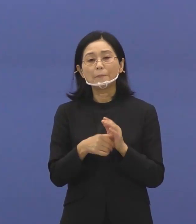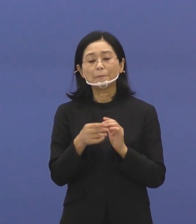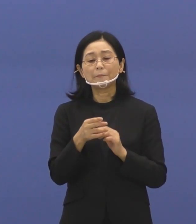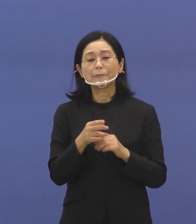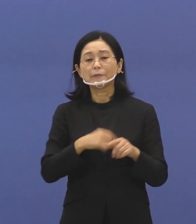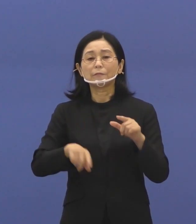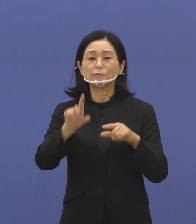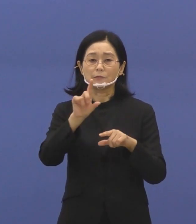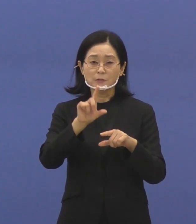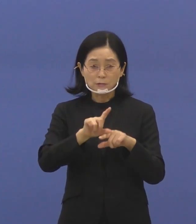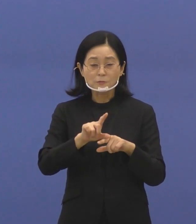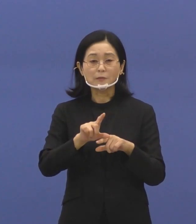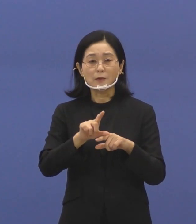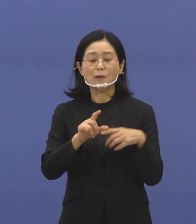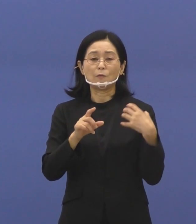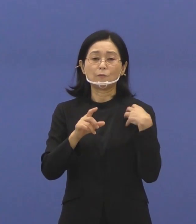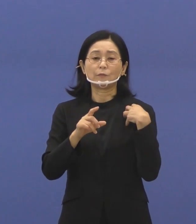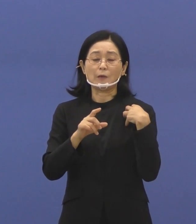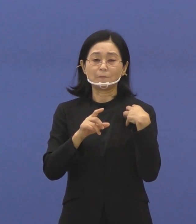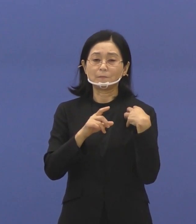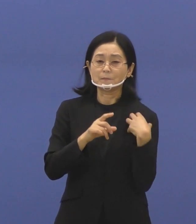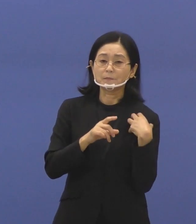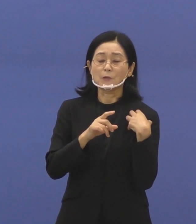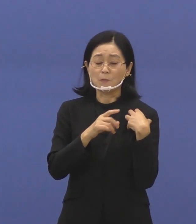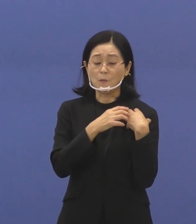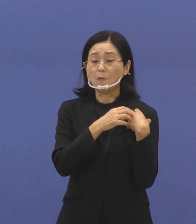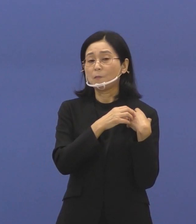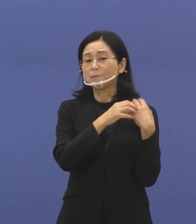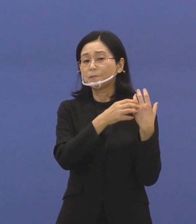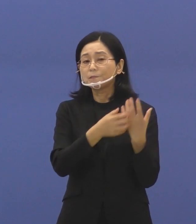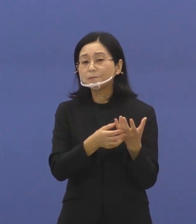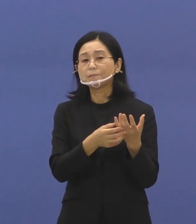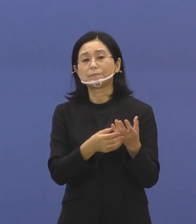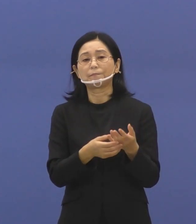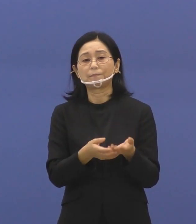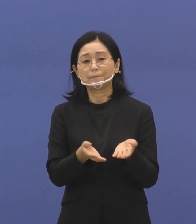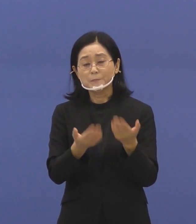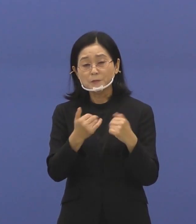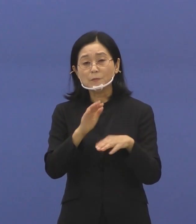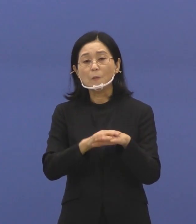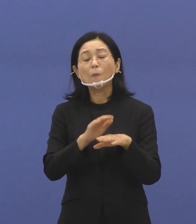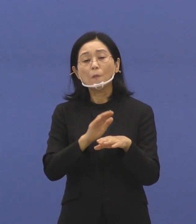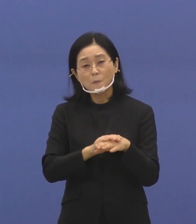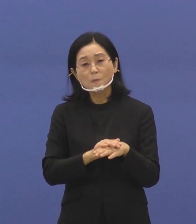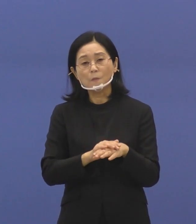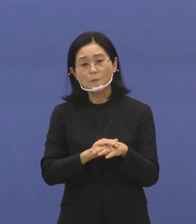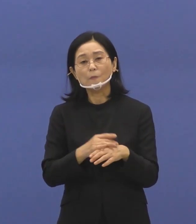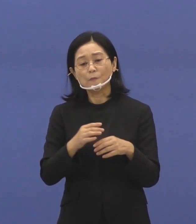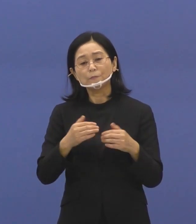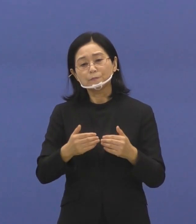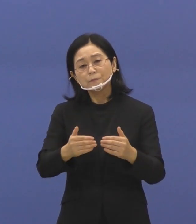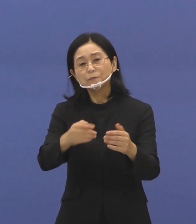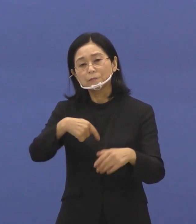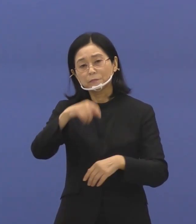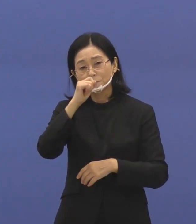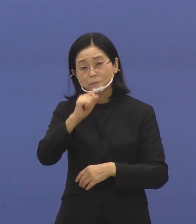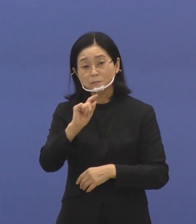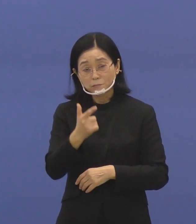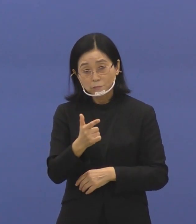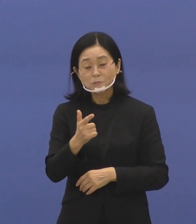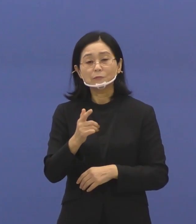な負担軽減をどんどんこう取っていくという、それが求められている局面です。